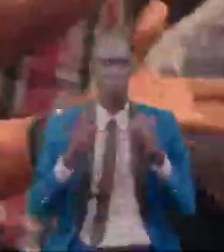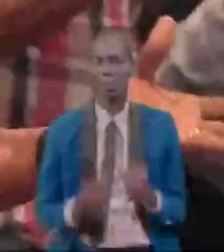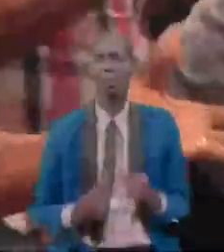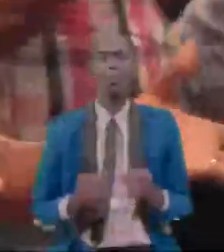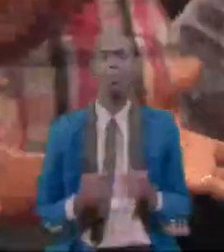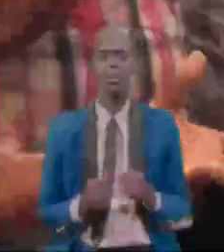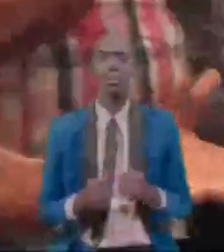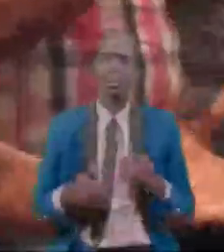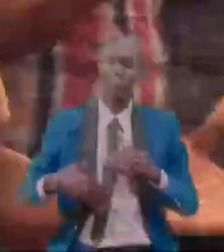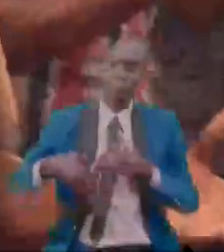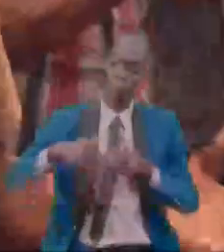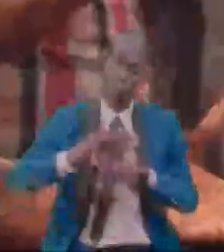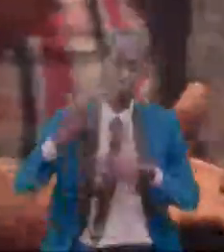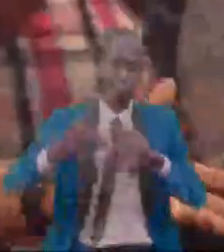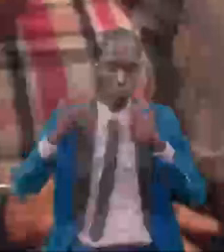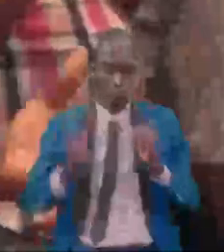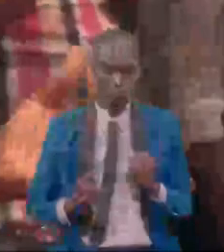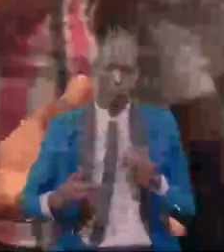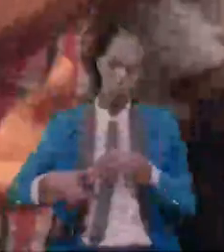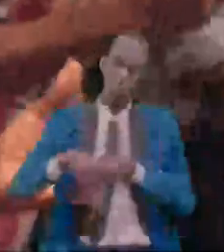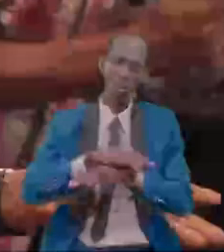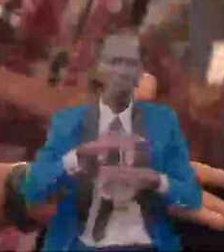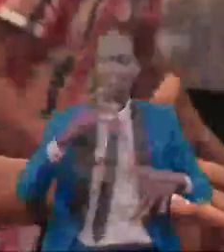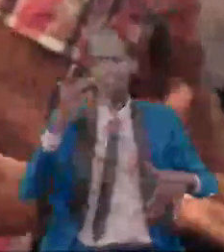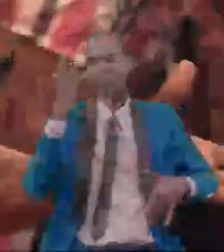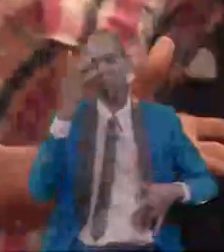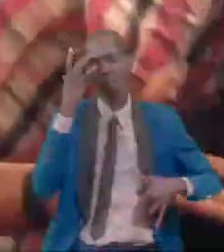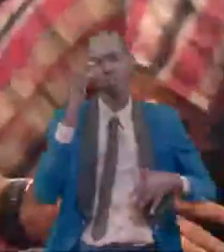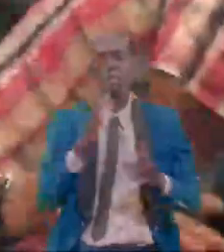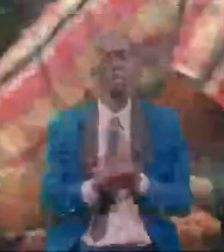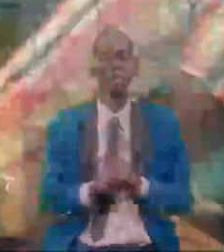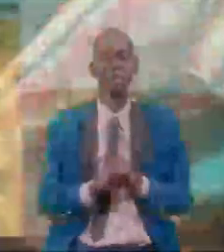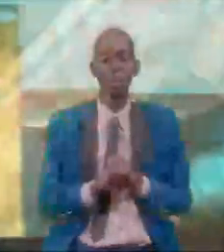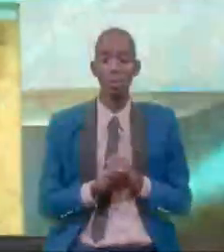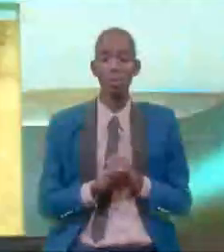absolue sur les maladies. La puissance absolue